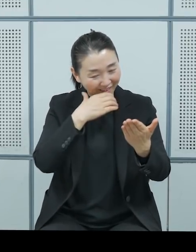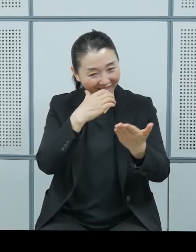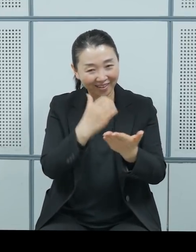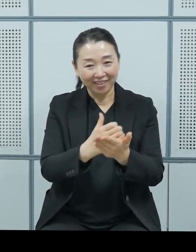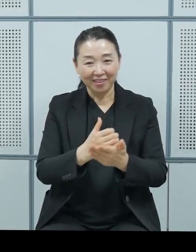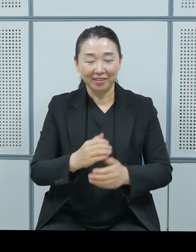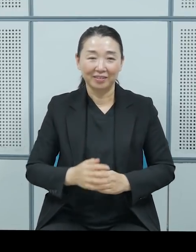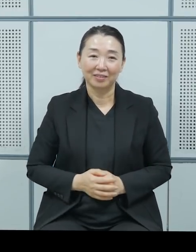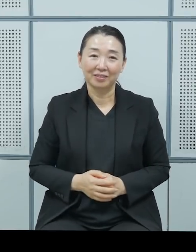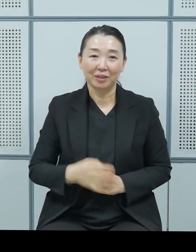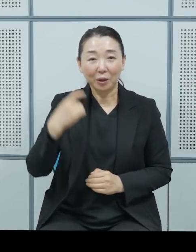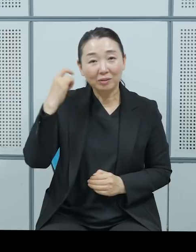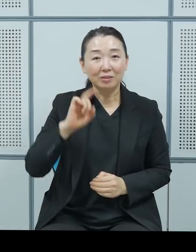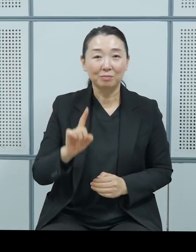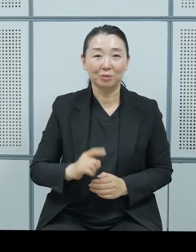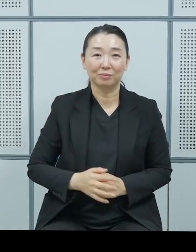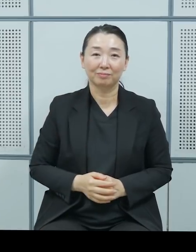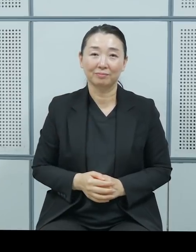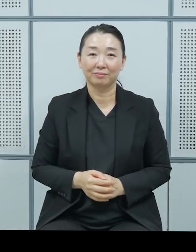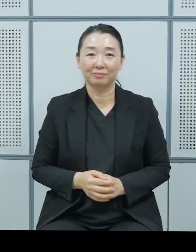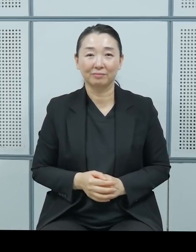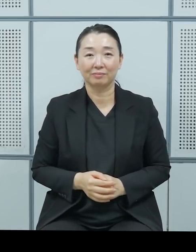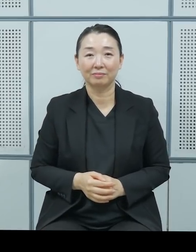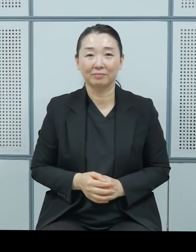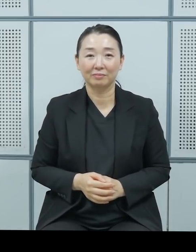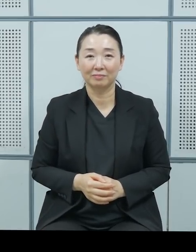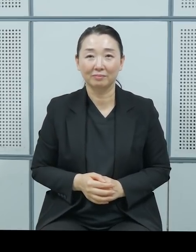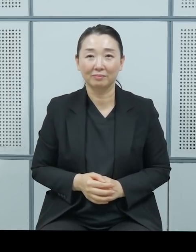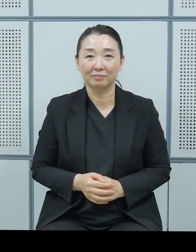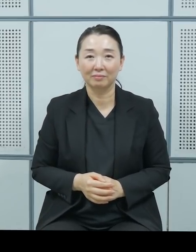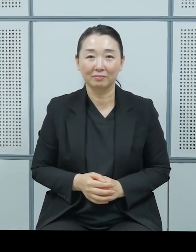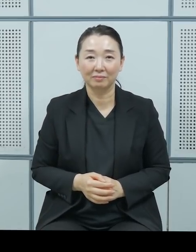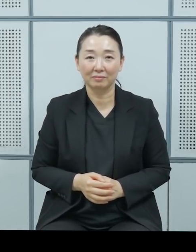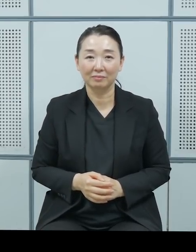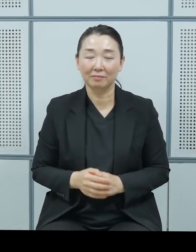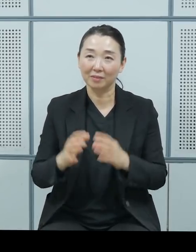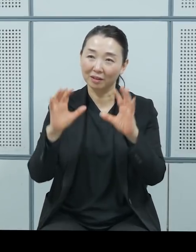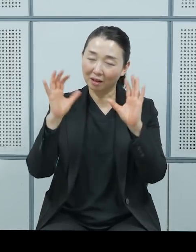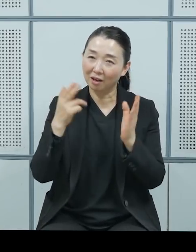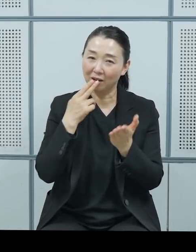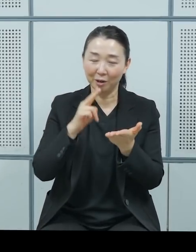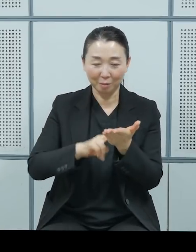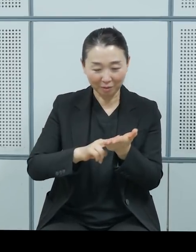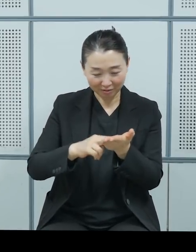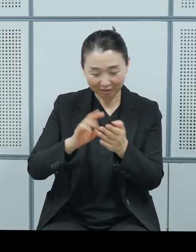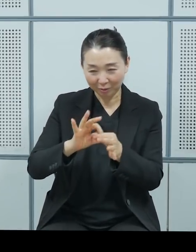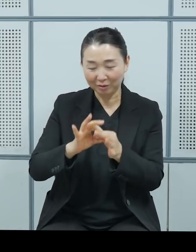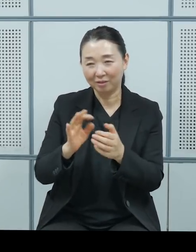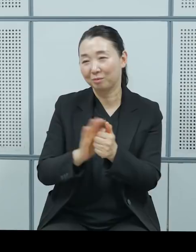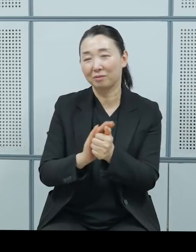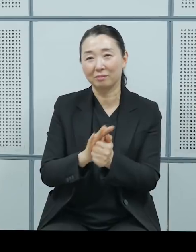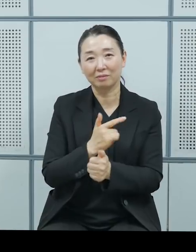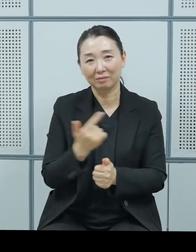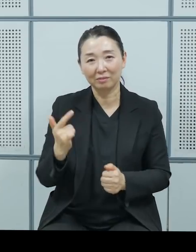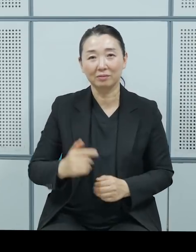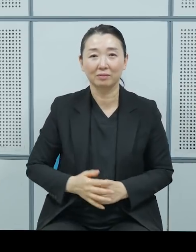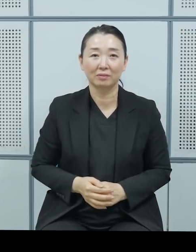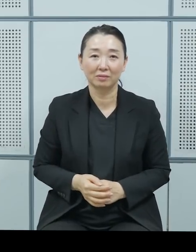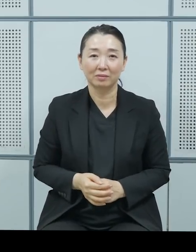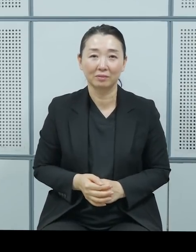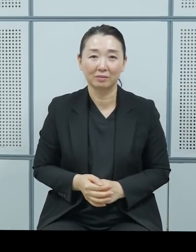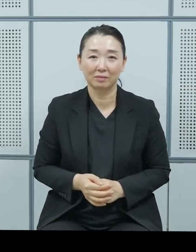뭉클하거든요. 어떠셨을까요? 네. 정말 아이들의 저런 편지를 통해서 너무 위로가 크고요. 네.